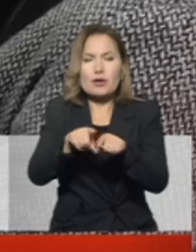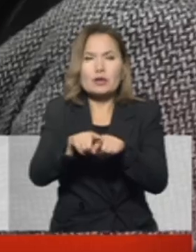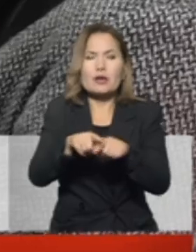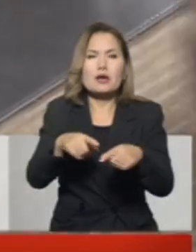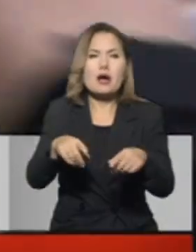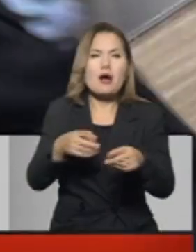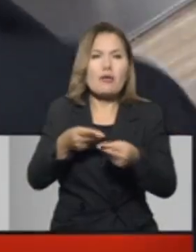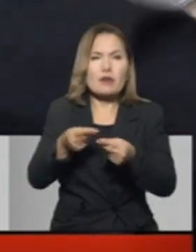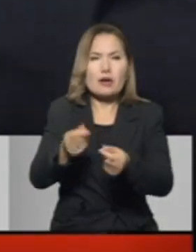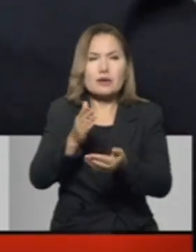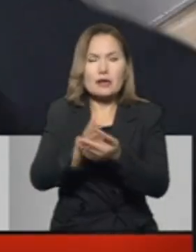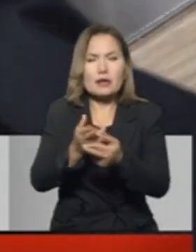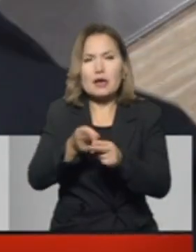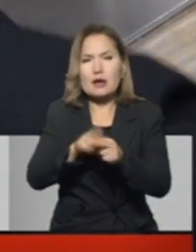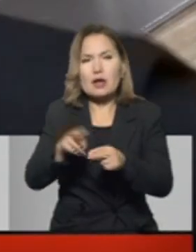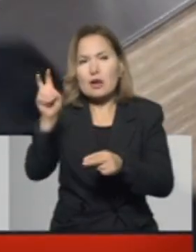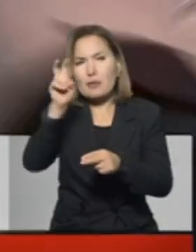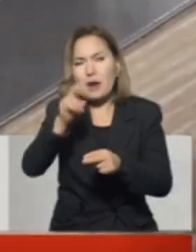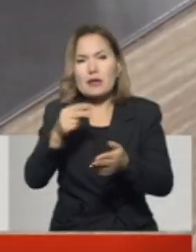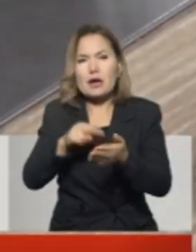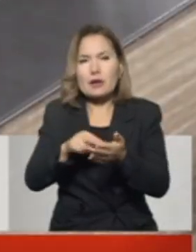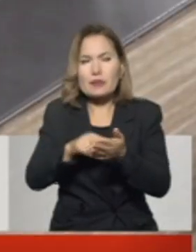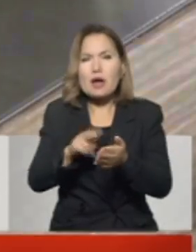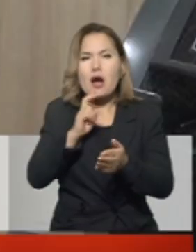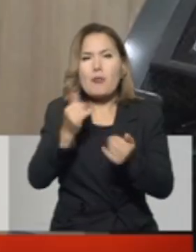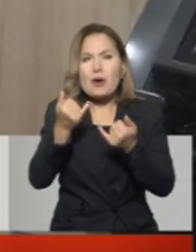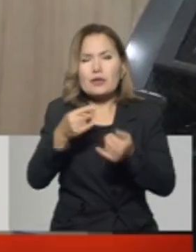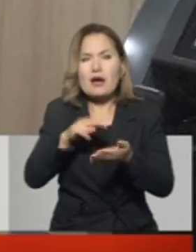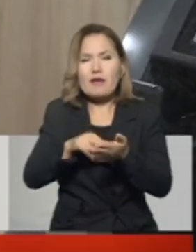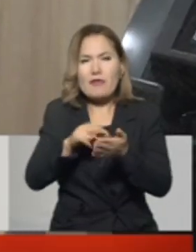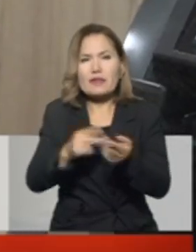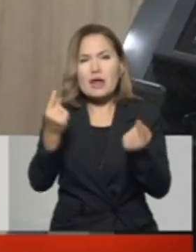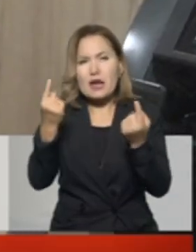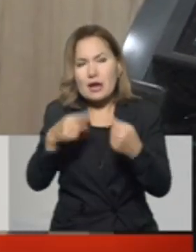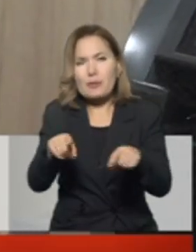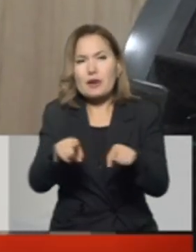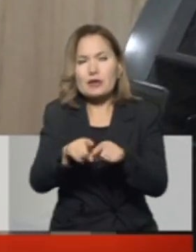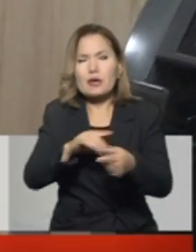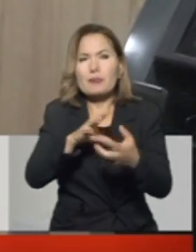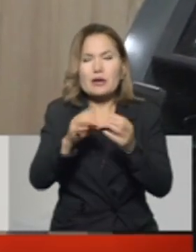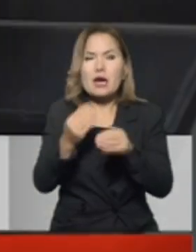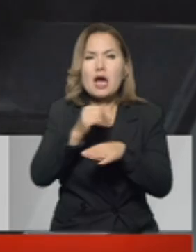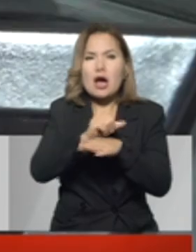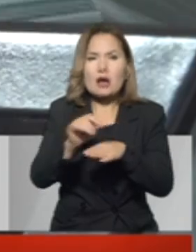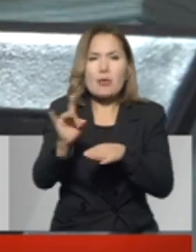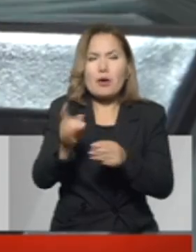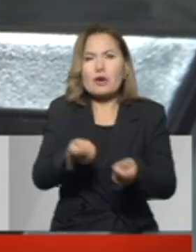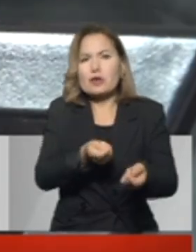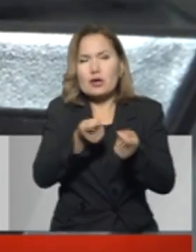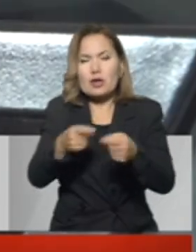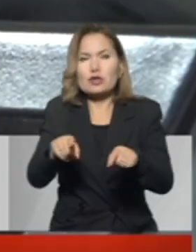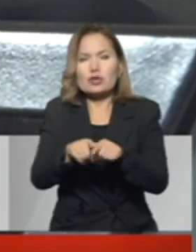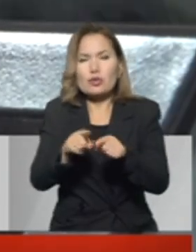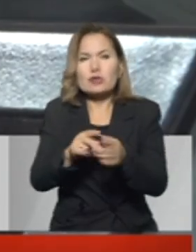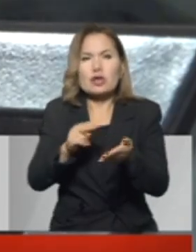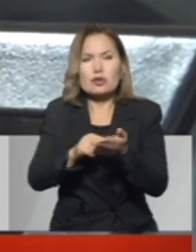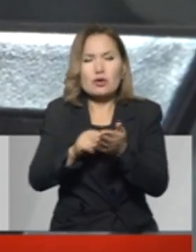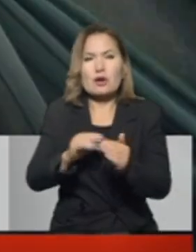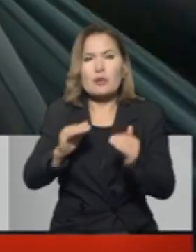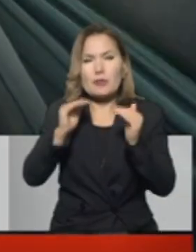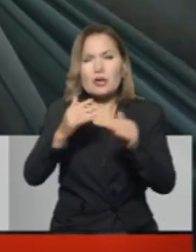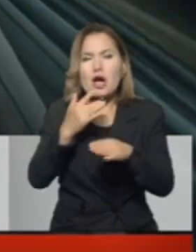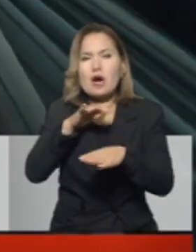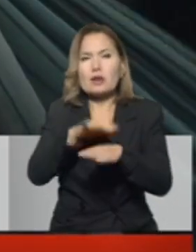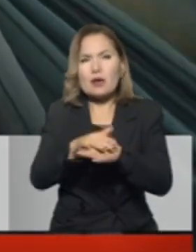дейді экономистер. Сондай-ақ доллар бағамына мұнай бағасы, инфляция деңгейі мен импорт көлемінің артуы әсер етіп отыр.